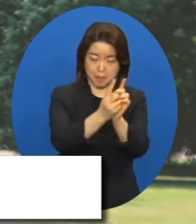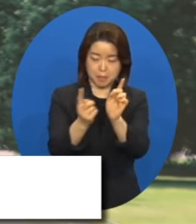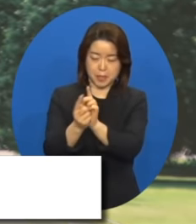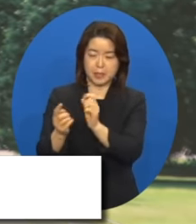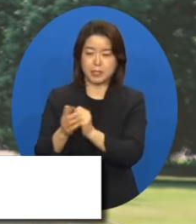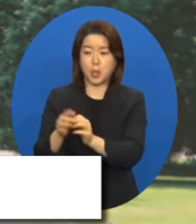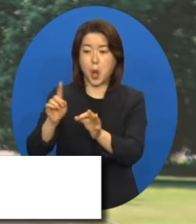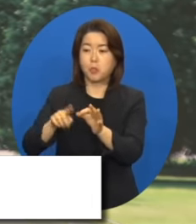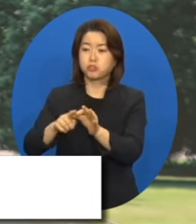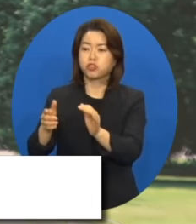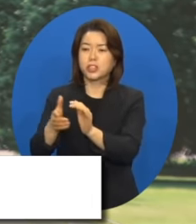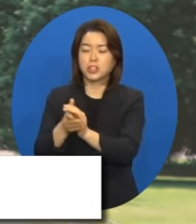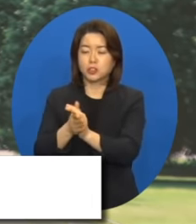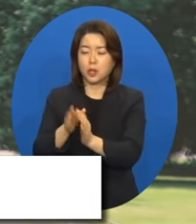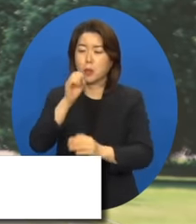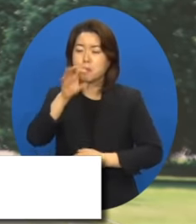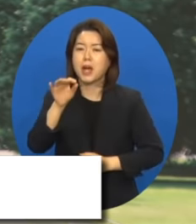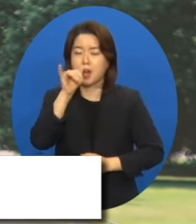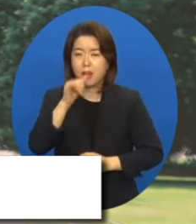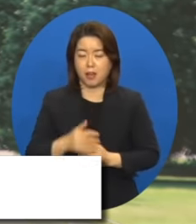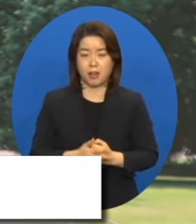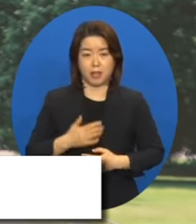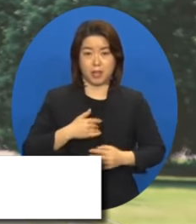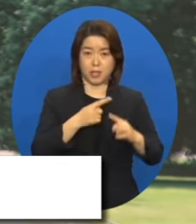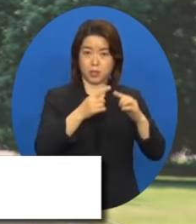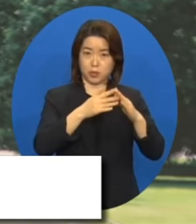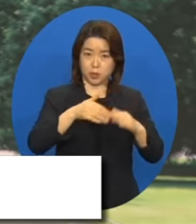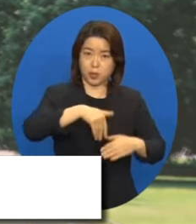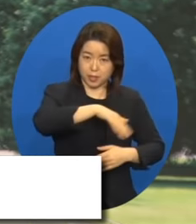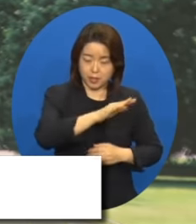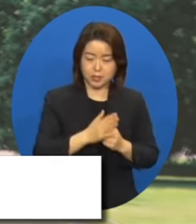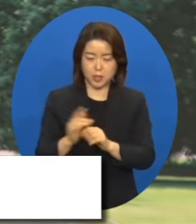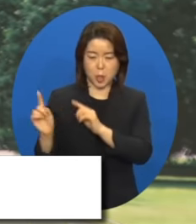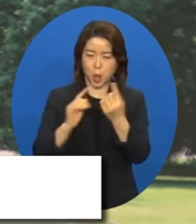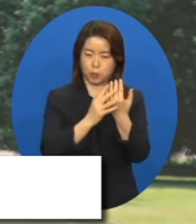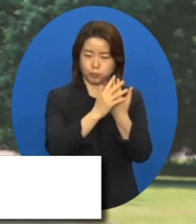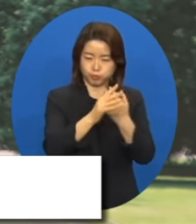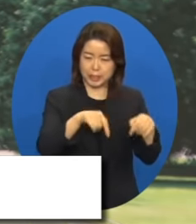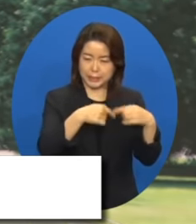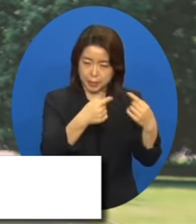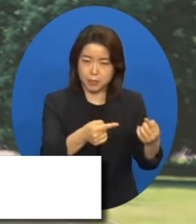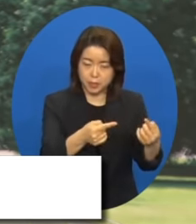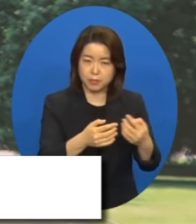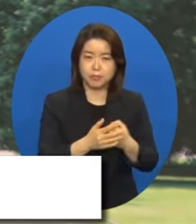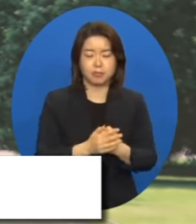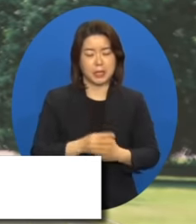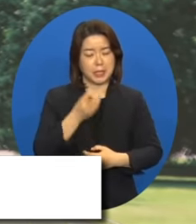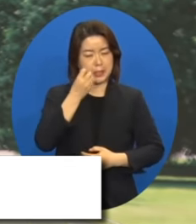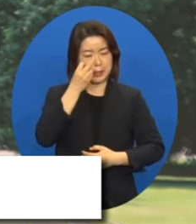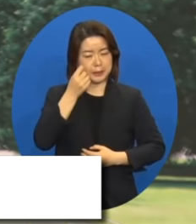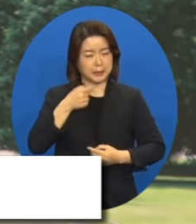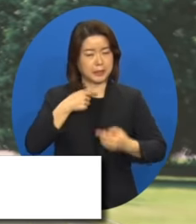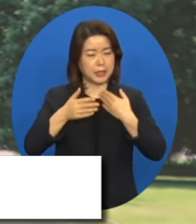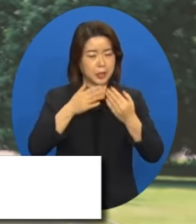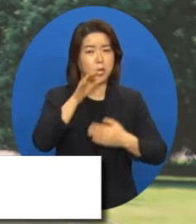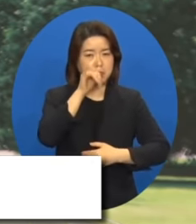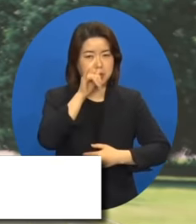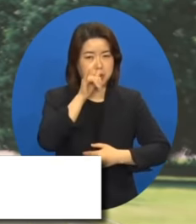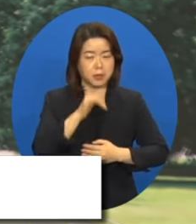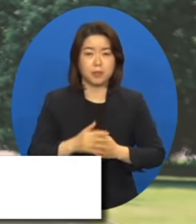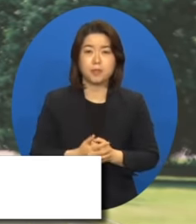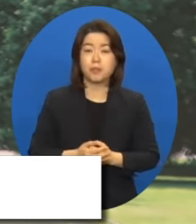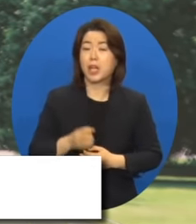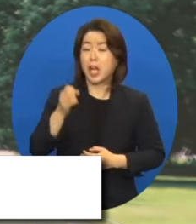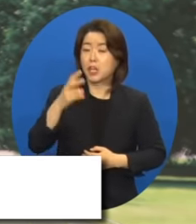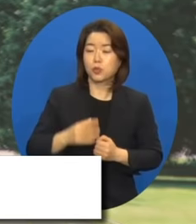이야기를 해줬대요. 내가 교회 가서 부흥회라는 데 참석을 해서 참 이상한 경험을 했다.